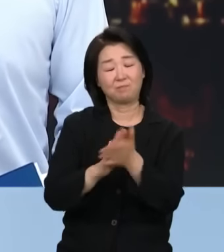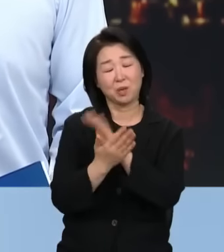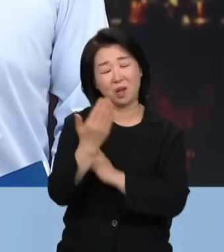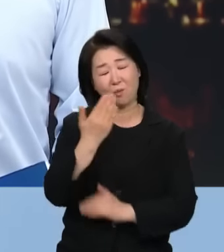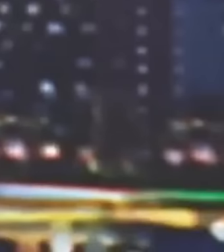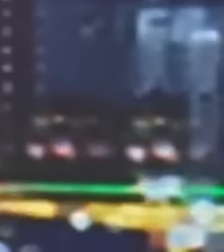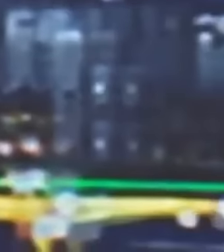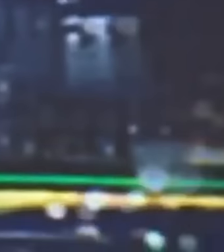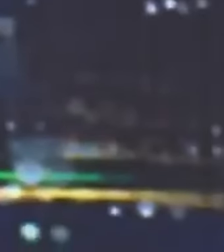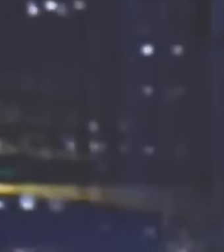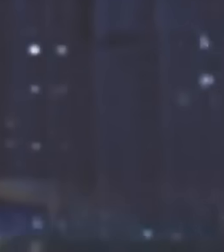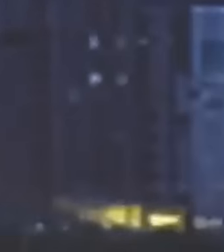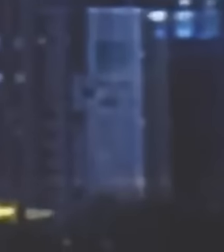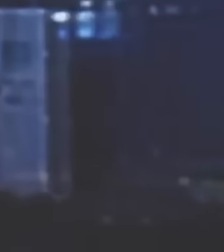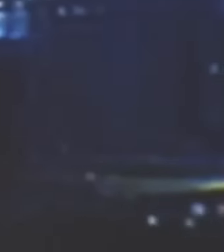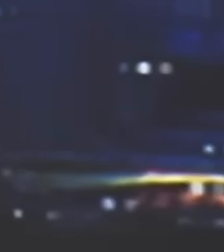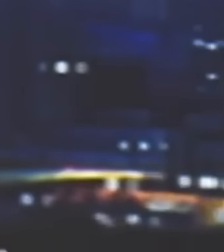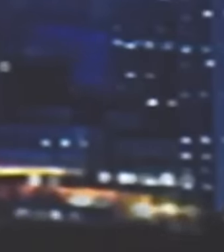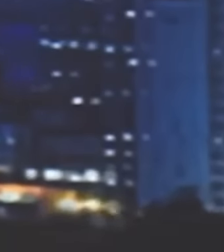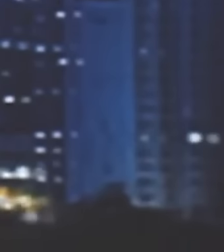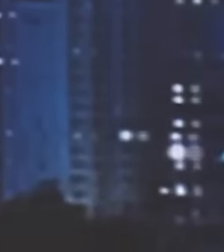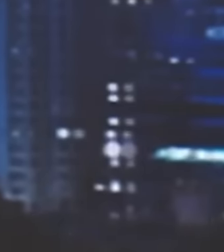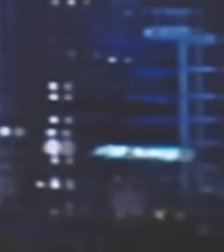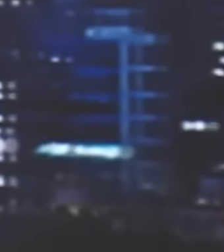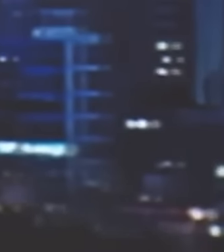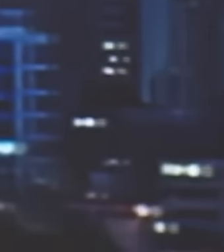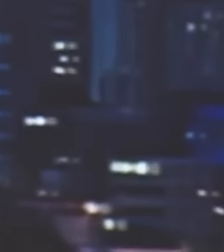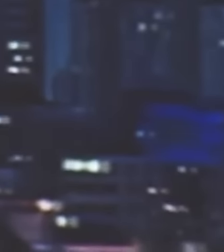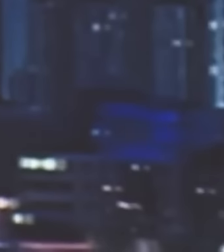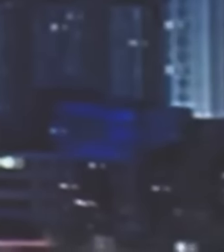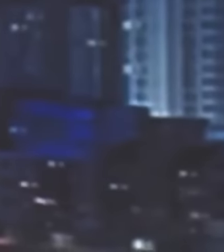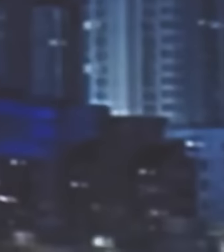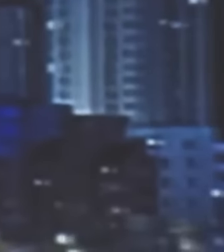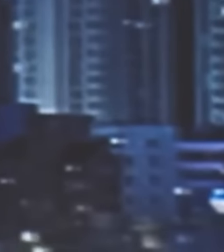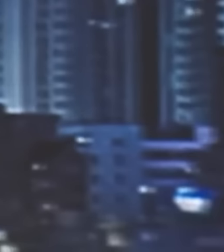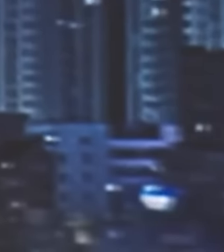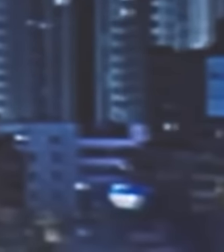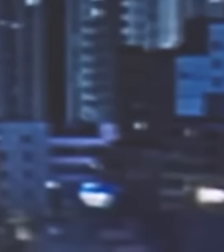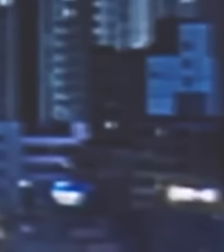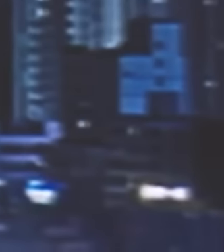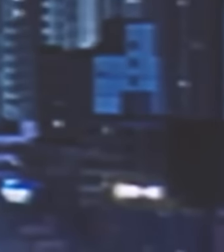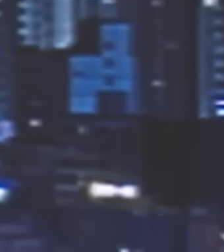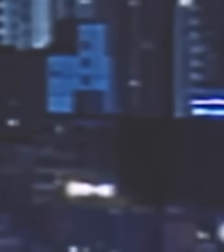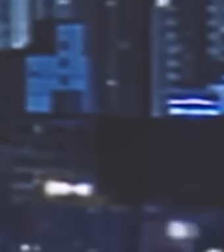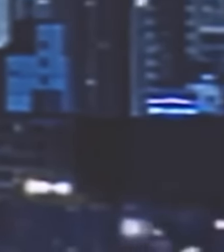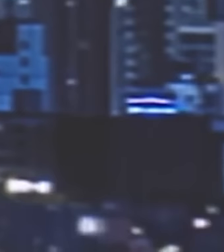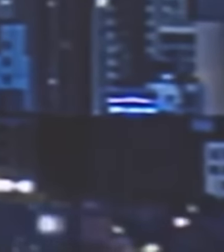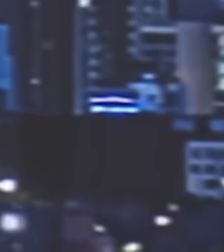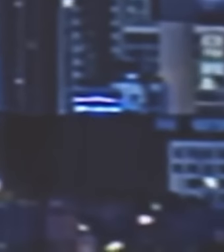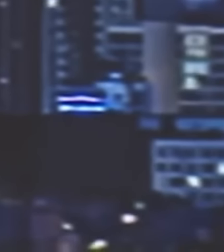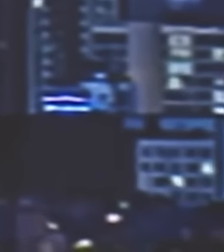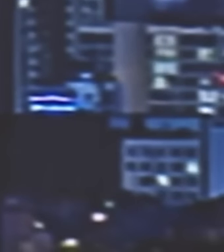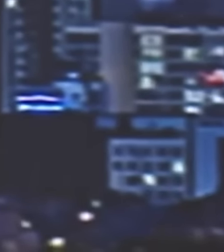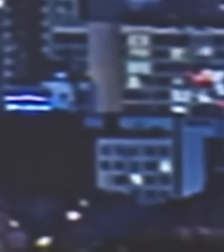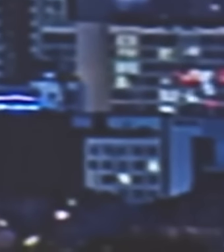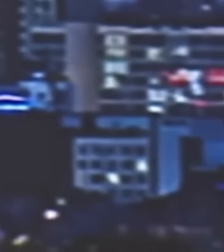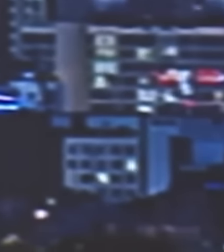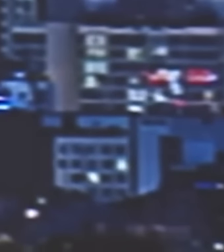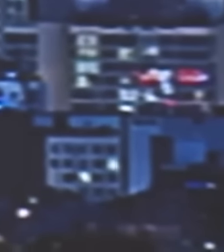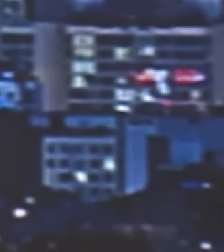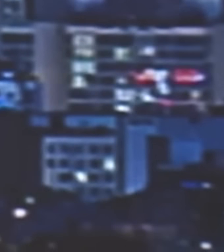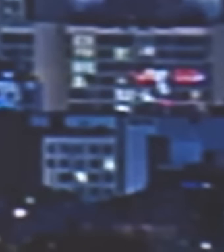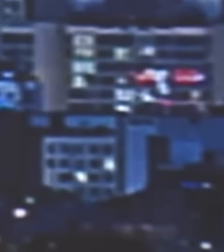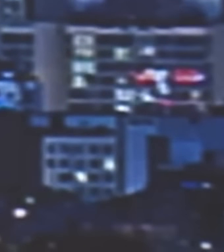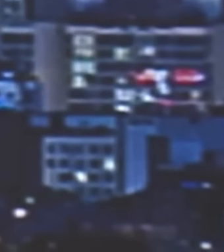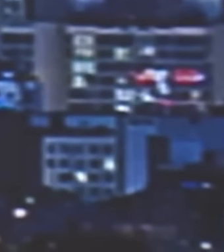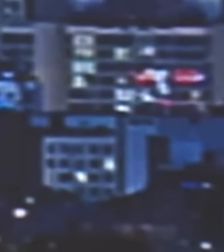있을지 지켜보죠 JTBC 뉴스를 청 해주신 여러분 고맙습니다 저희는 저녁 6시 50분 뉴스룸에서 뵙겠습니다